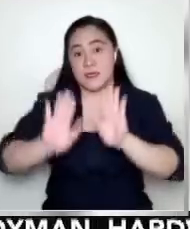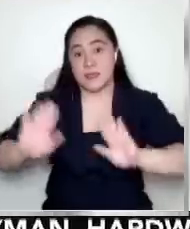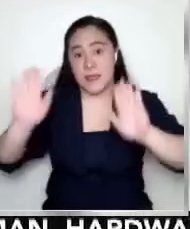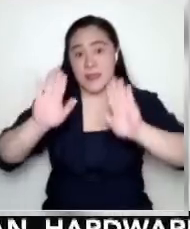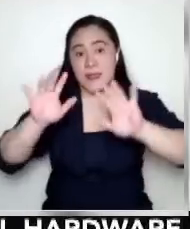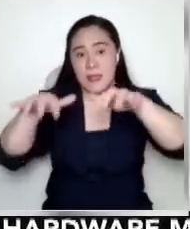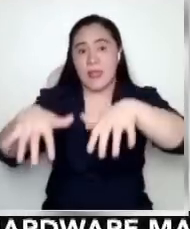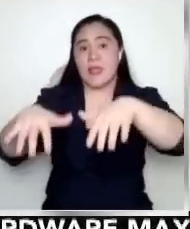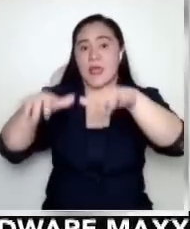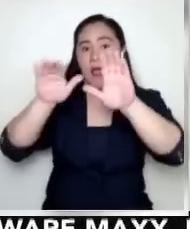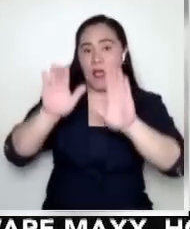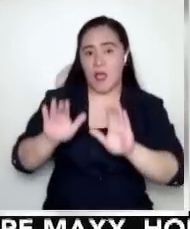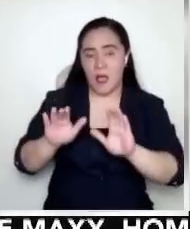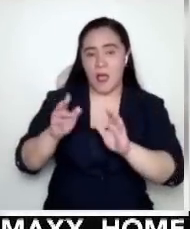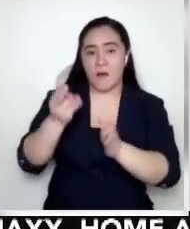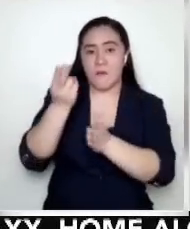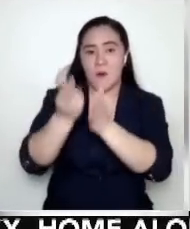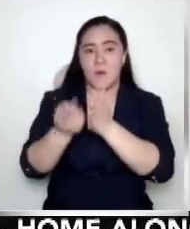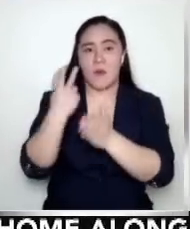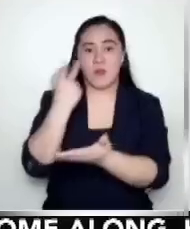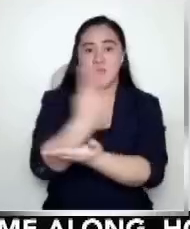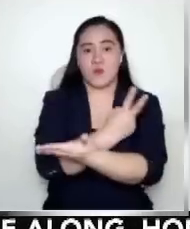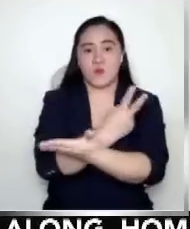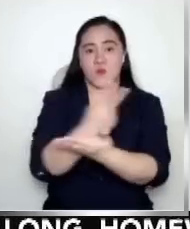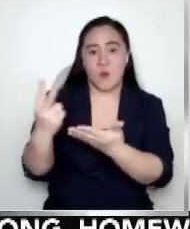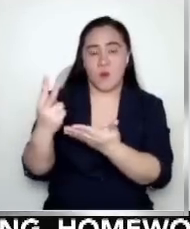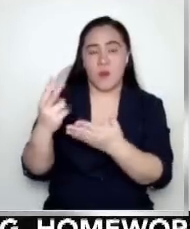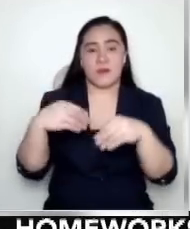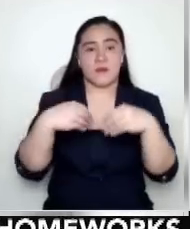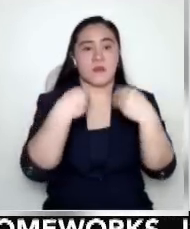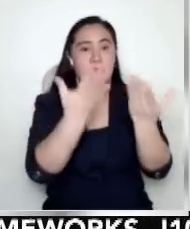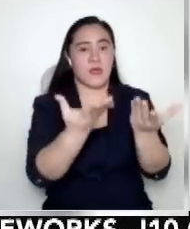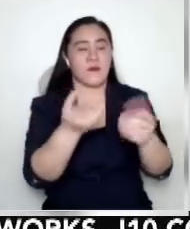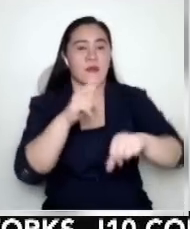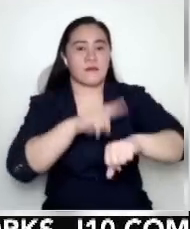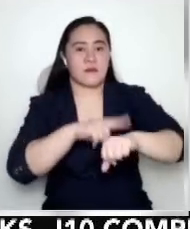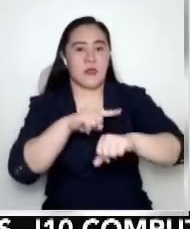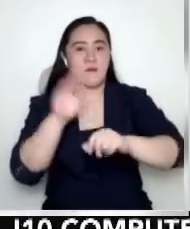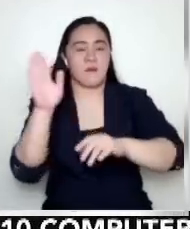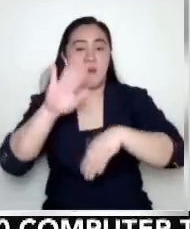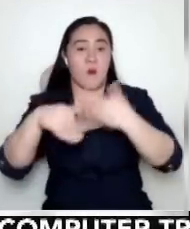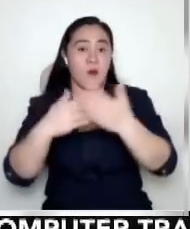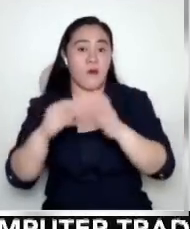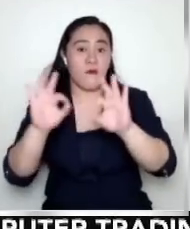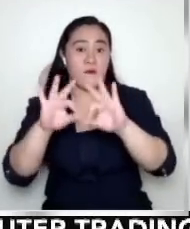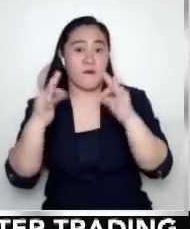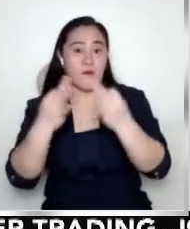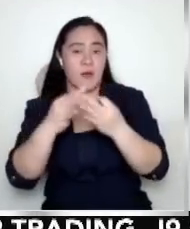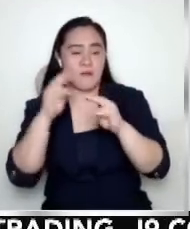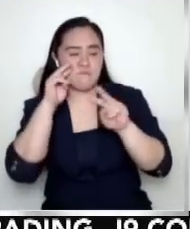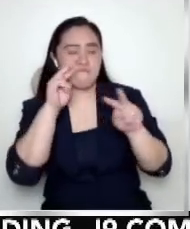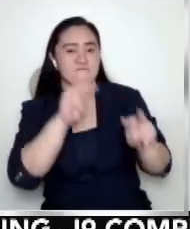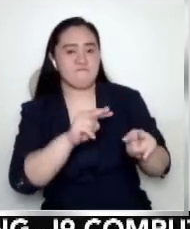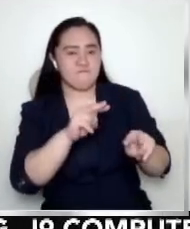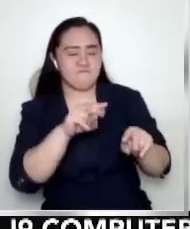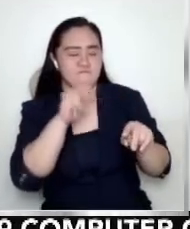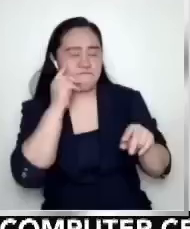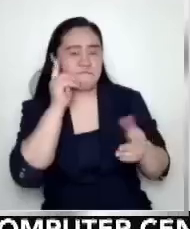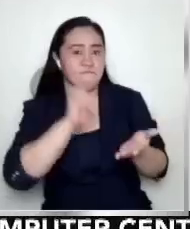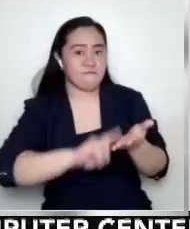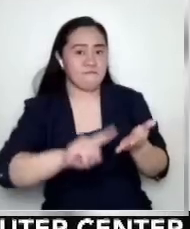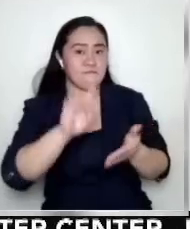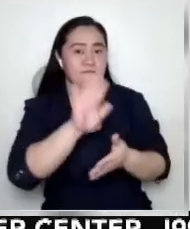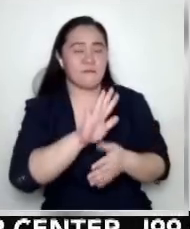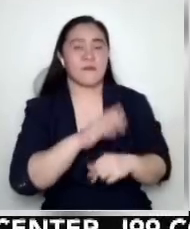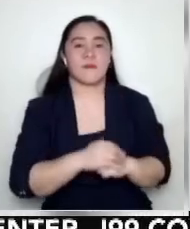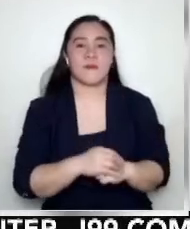Tatagal ito ng 2 linggo para mabigyan ng panahon ang mga kaanak sa probinsya na makadalo. May ginagawa ring hiwalay na pagsusuri